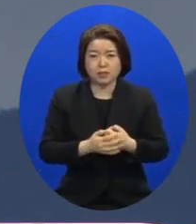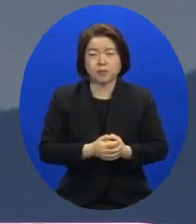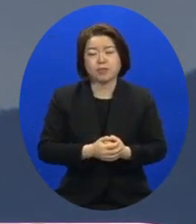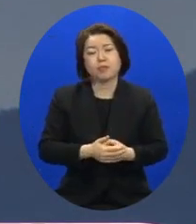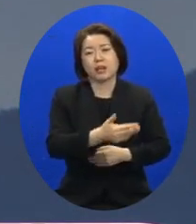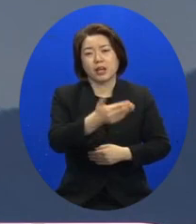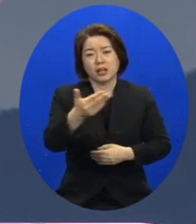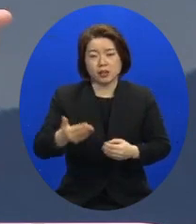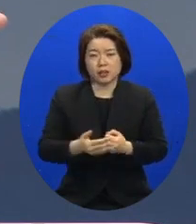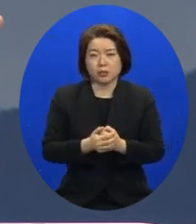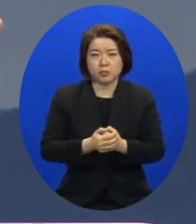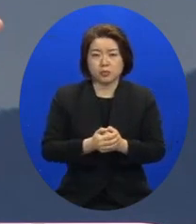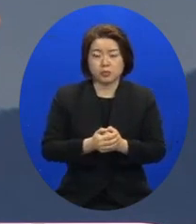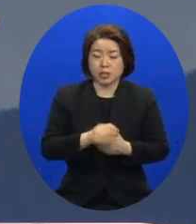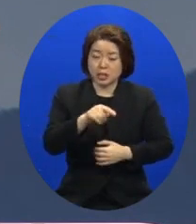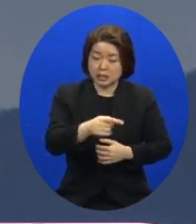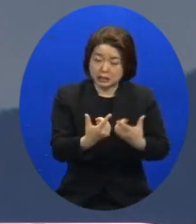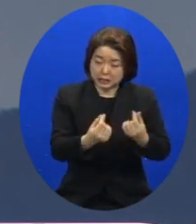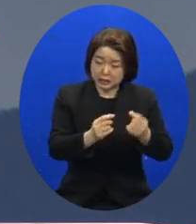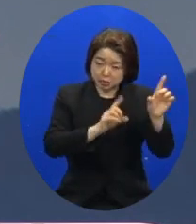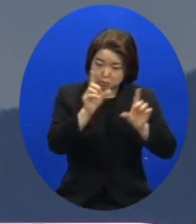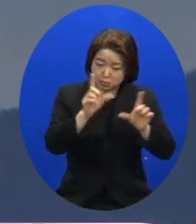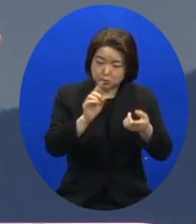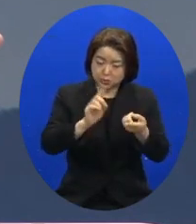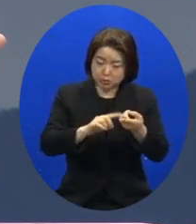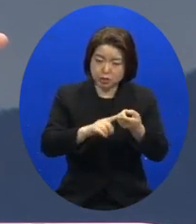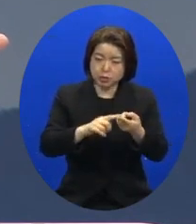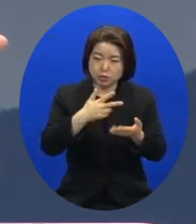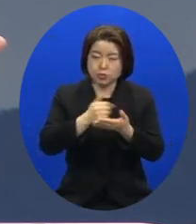여러분 그렇게 주님 만나게 되는 거 아십니까?